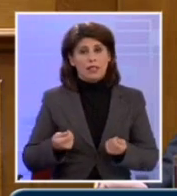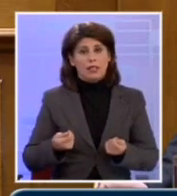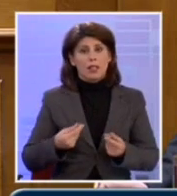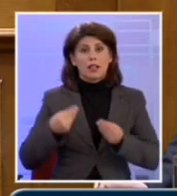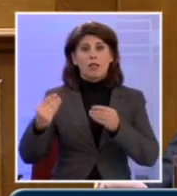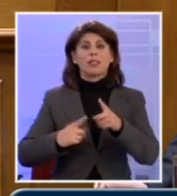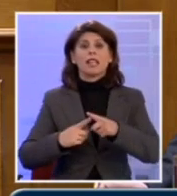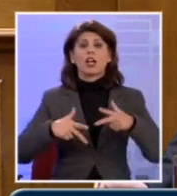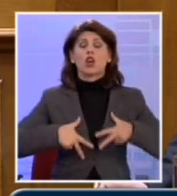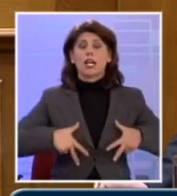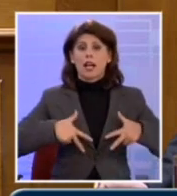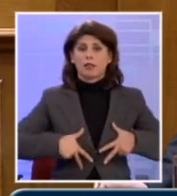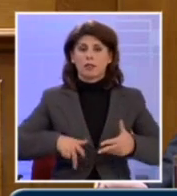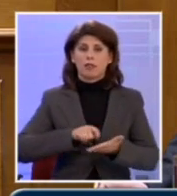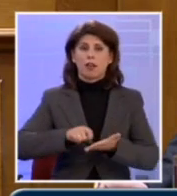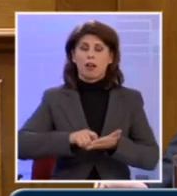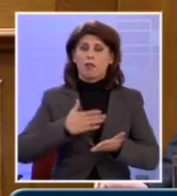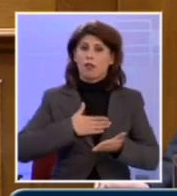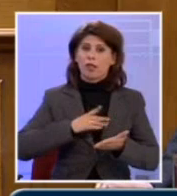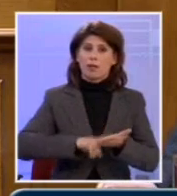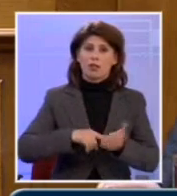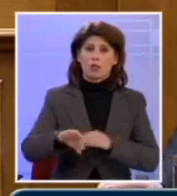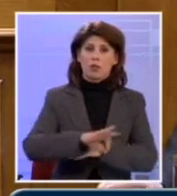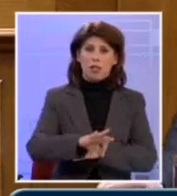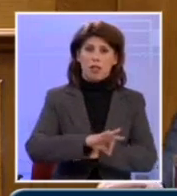σε τεχνοκράτες να γράφουν τα δικά μας νομοσχέδια.